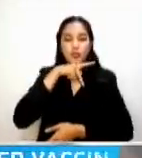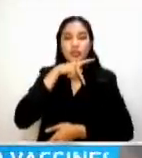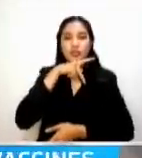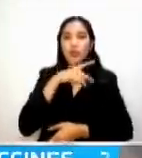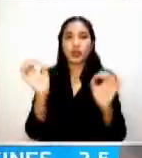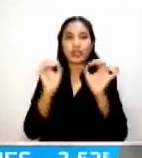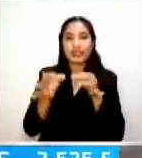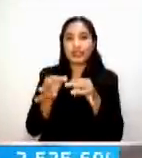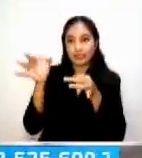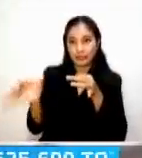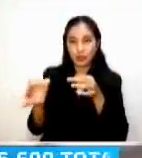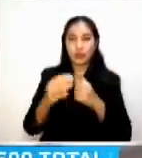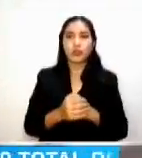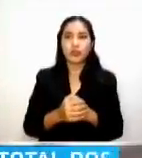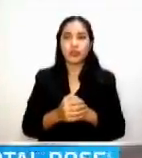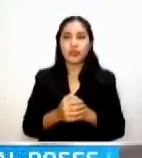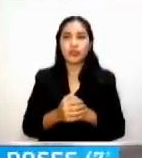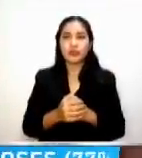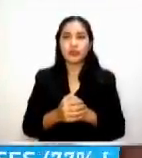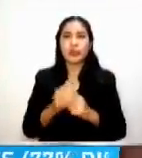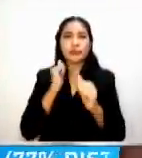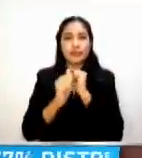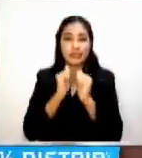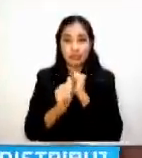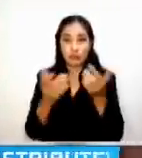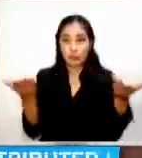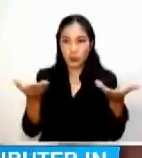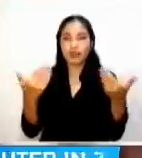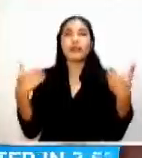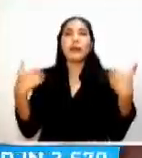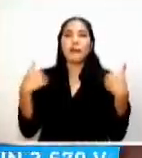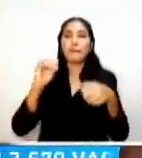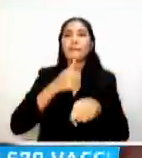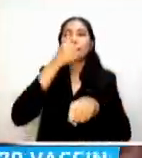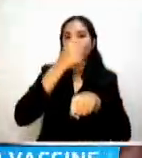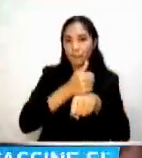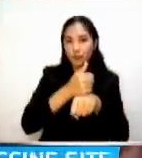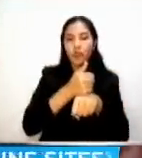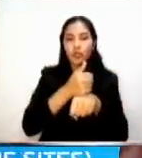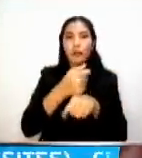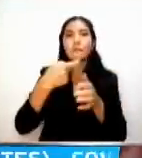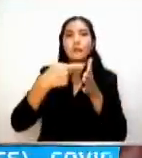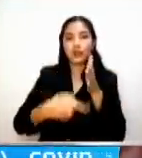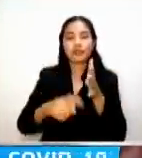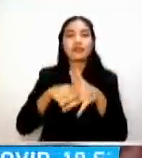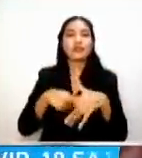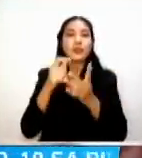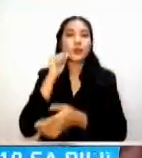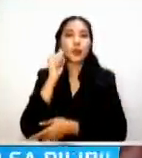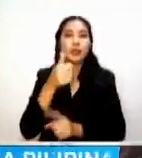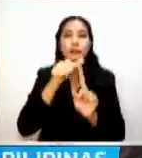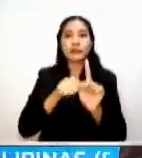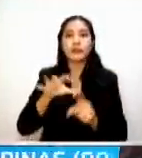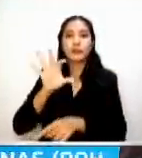of Agriculture, sa halip, magtatakda na ng suggested retail price sa frozen pork simula po bukas, April 9, 270 pesos per kilo